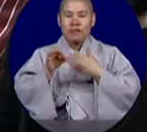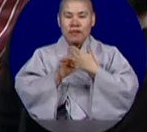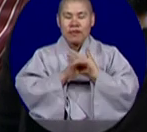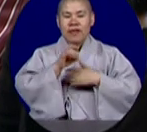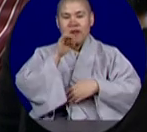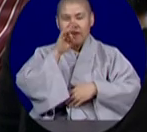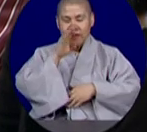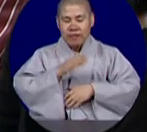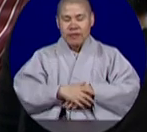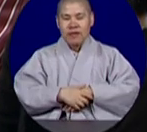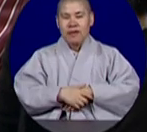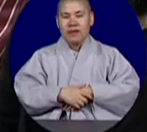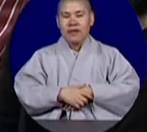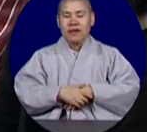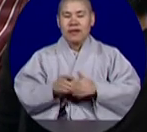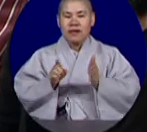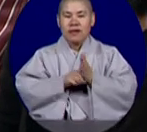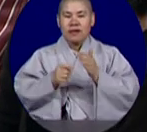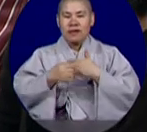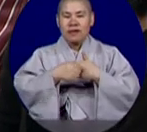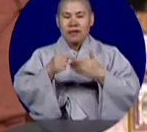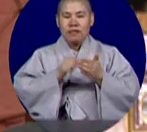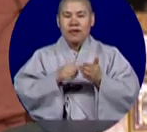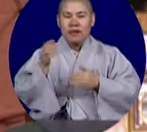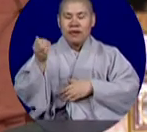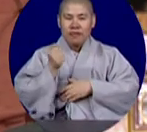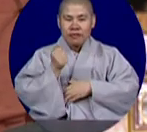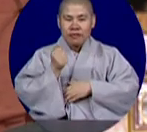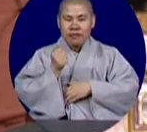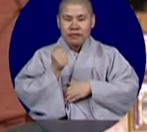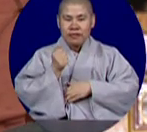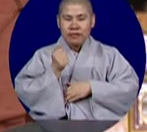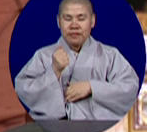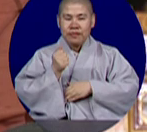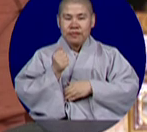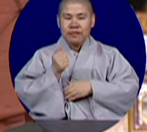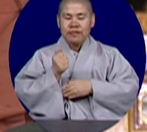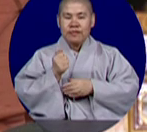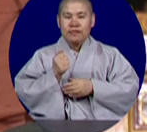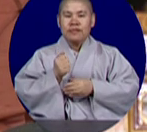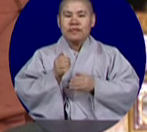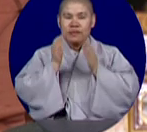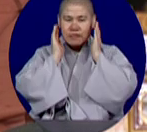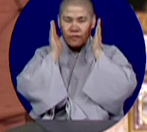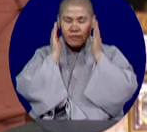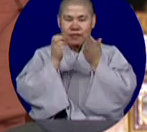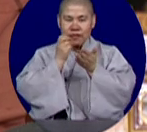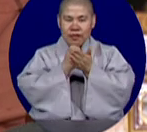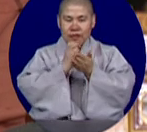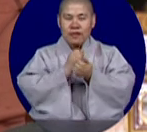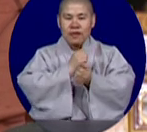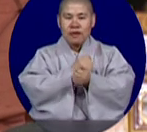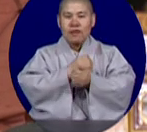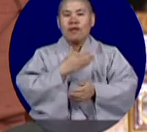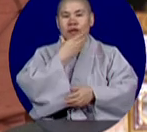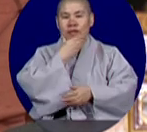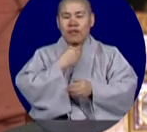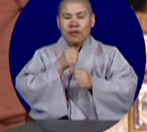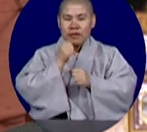거예요. 그래서 이 신심을 가지고 도도 닦고, 복도